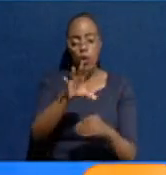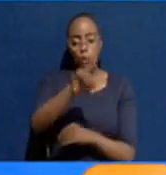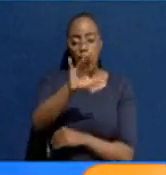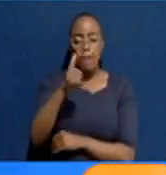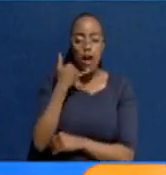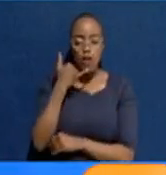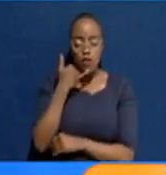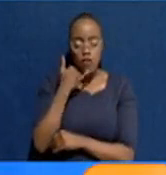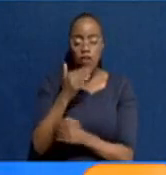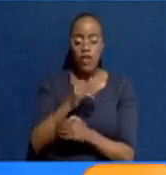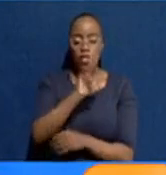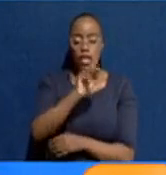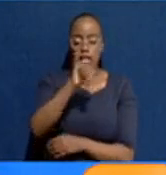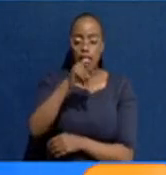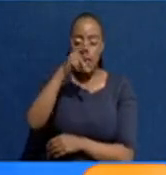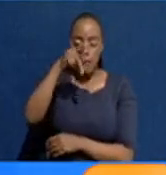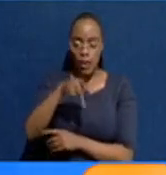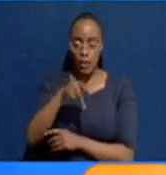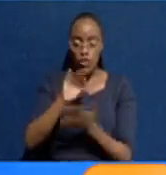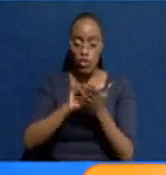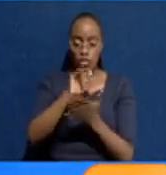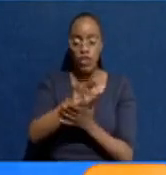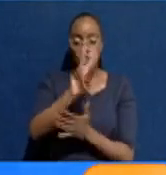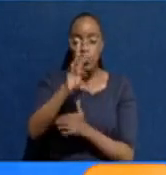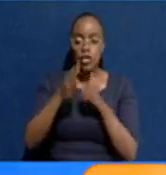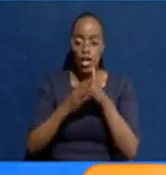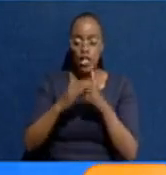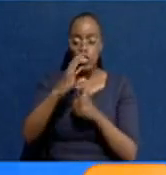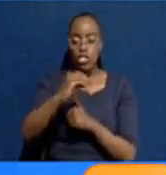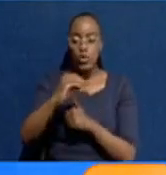yako, SMS KJP, utume kwa 29063.